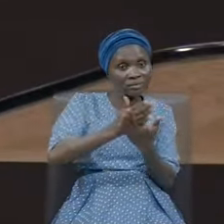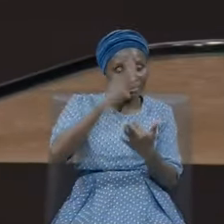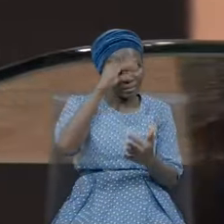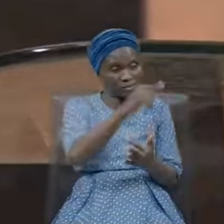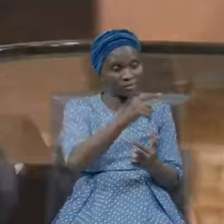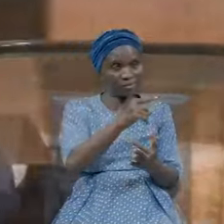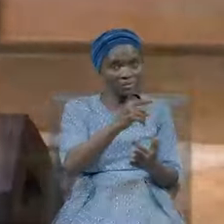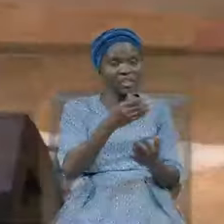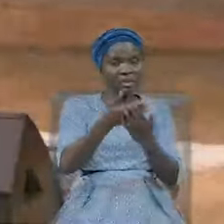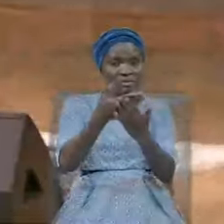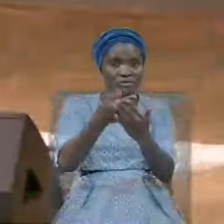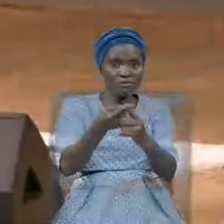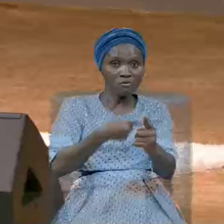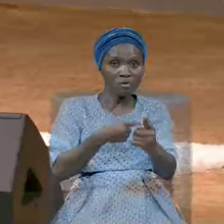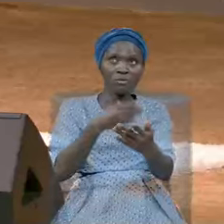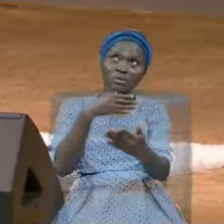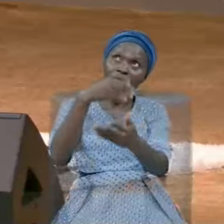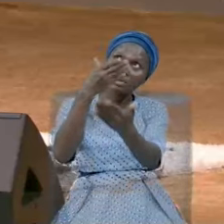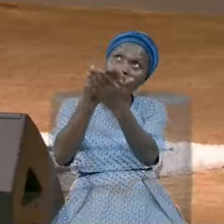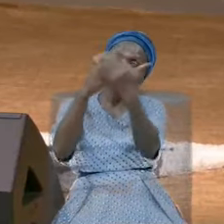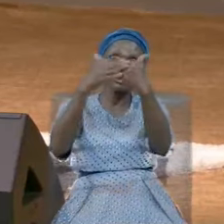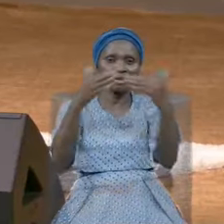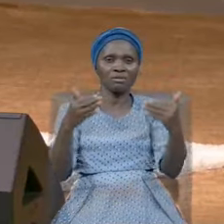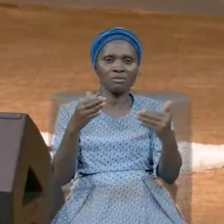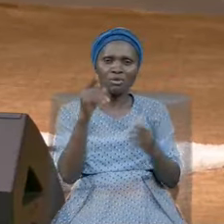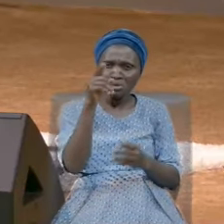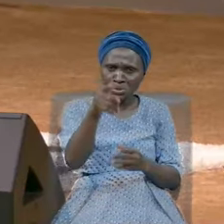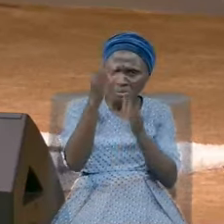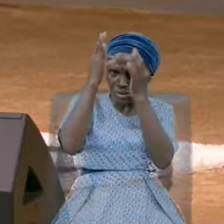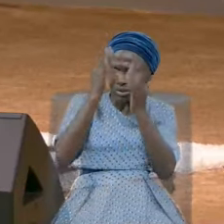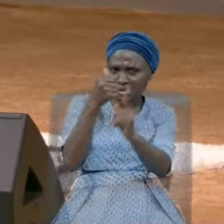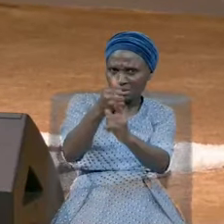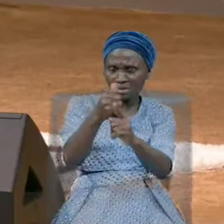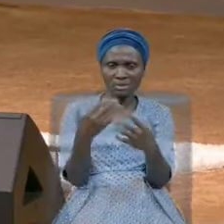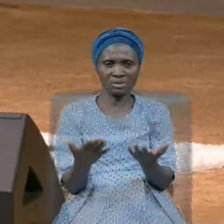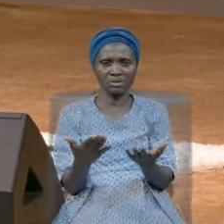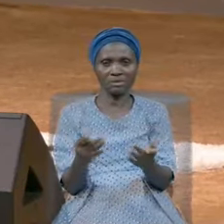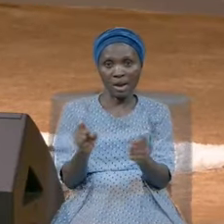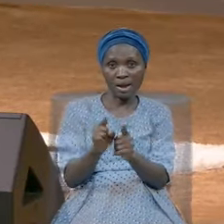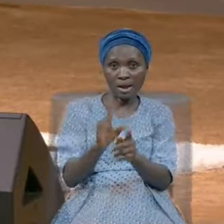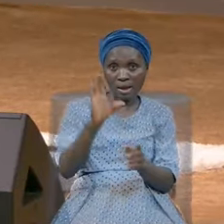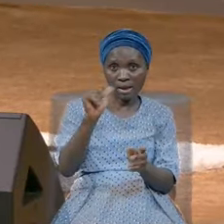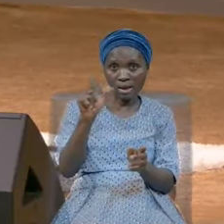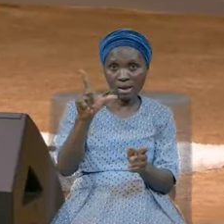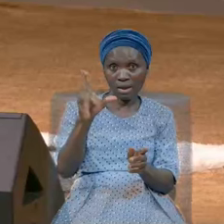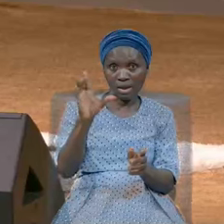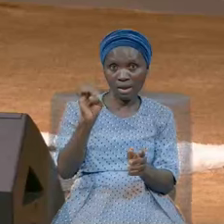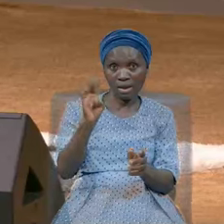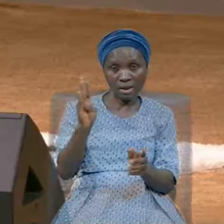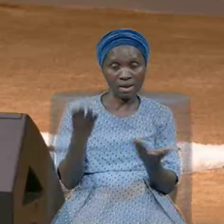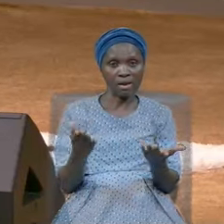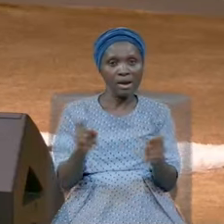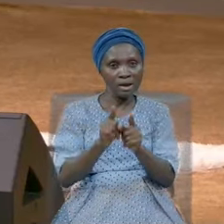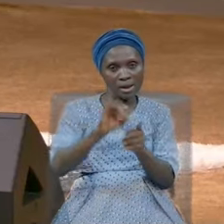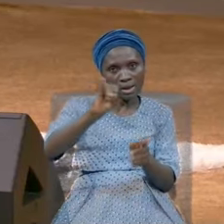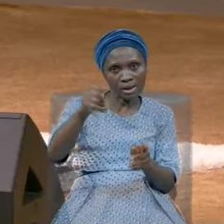à la terre promise, tu dois décider toi. Tu dois décider toi. Comme Caleb, comme